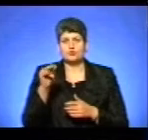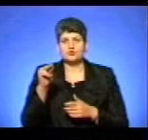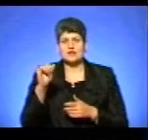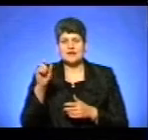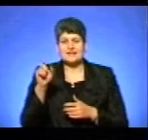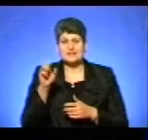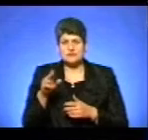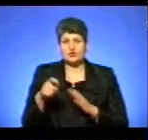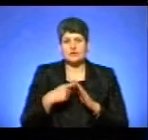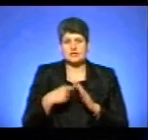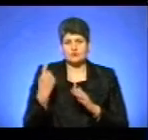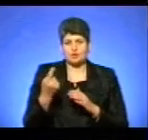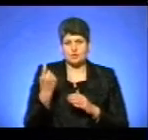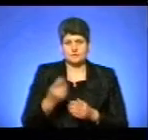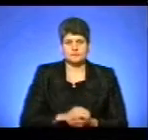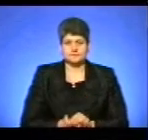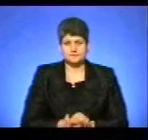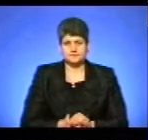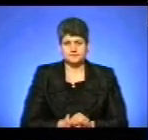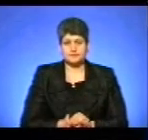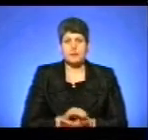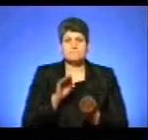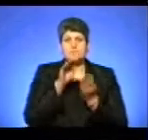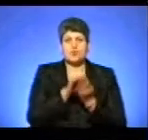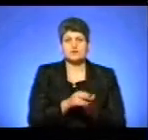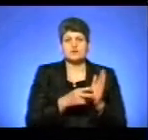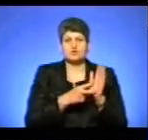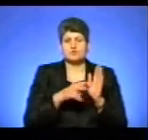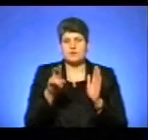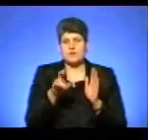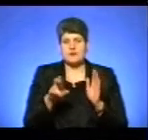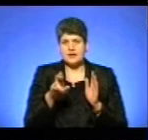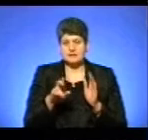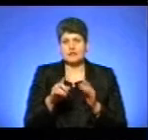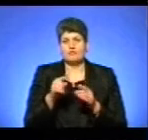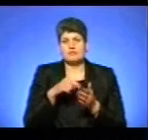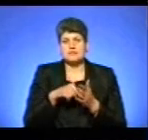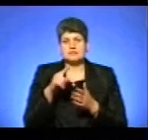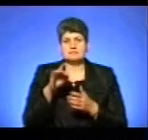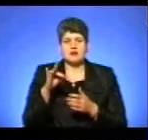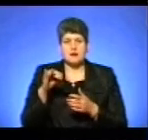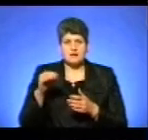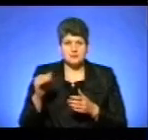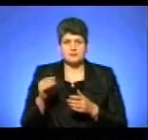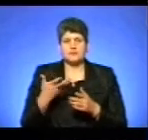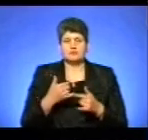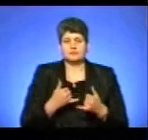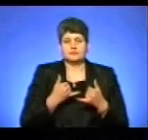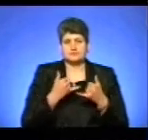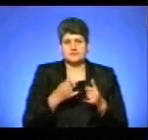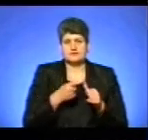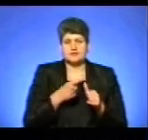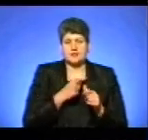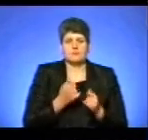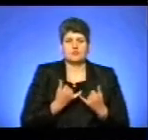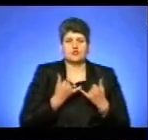час розвідки на маріупольському напрямку. Похований 7 березня на міському кладовищі у Збаражі, посмертно бійця нагородили званням